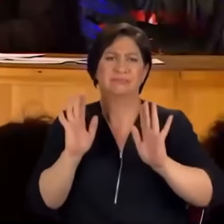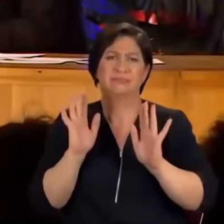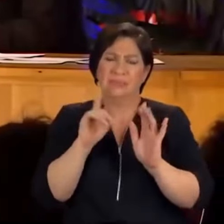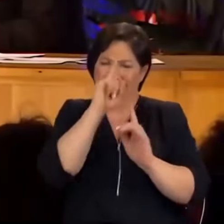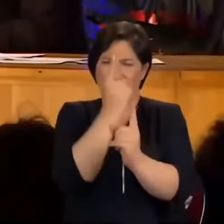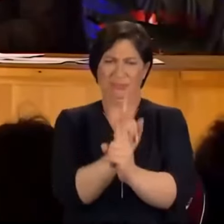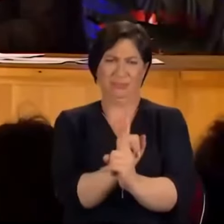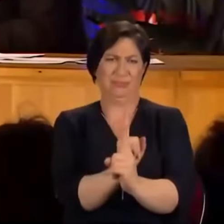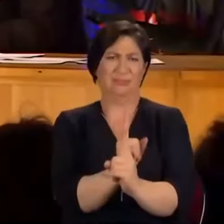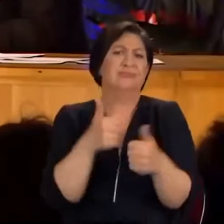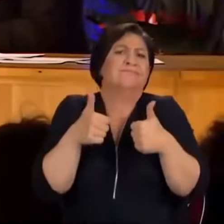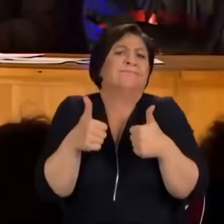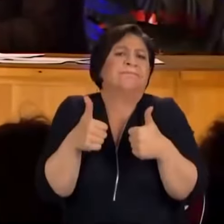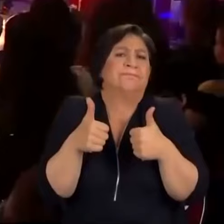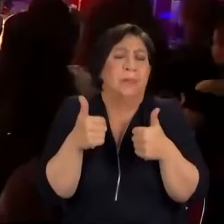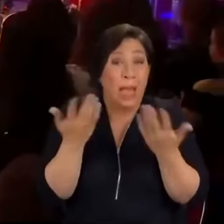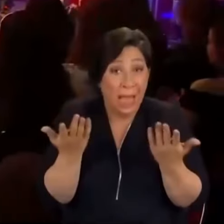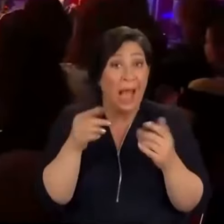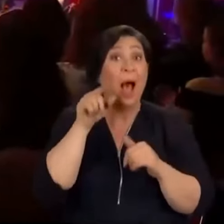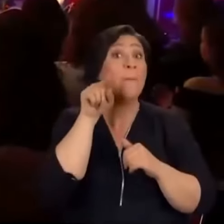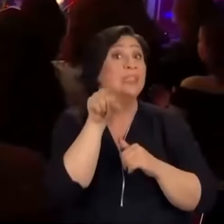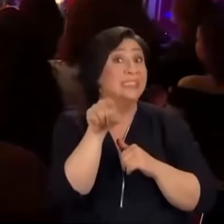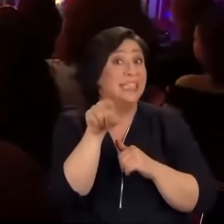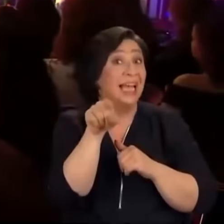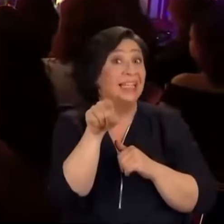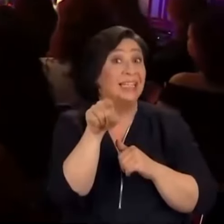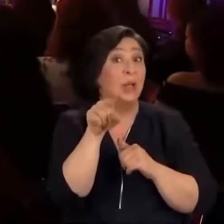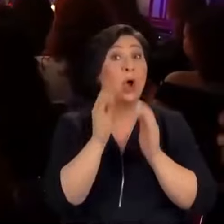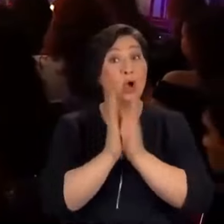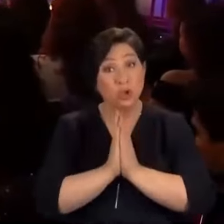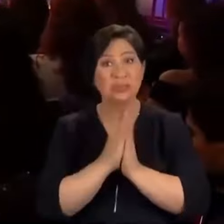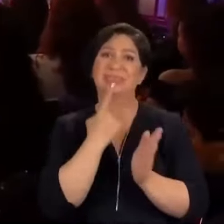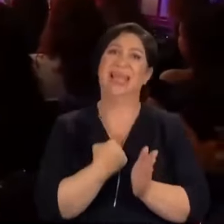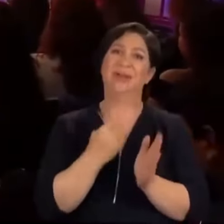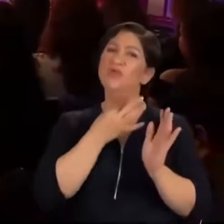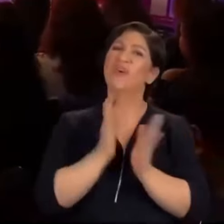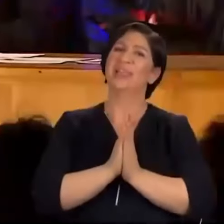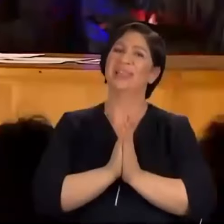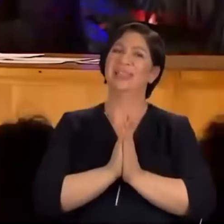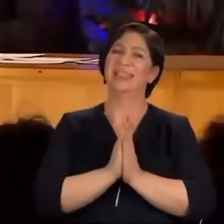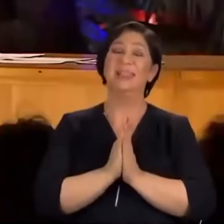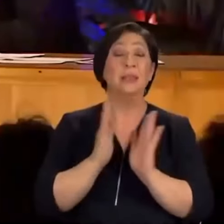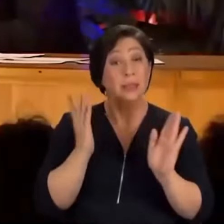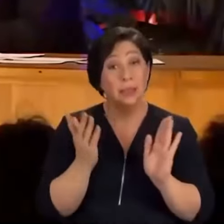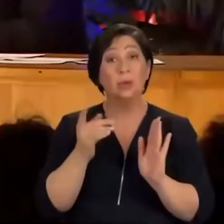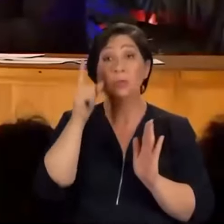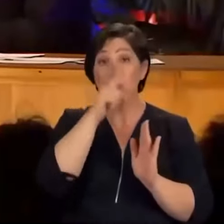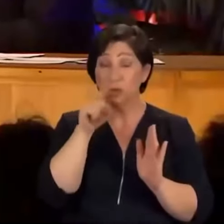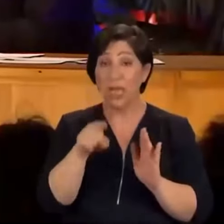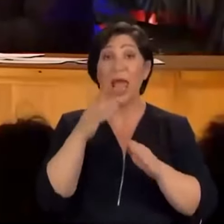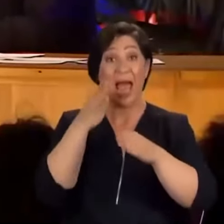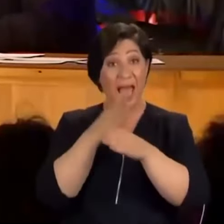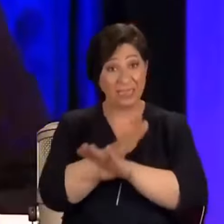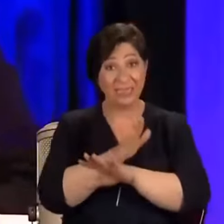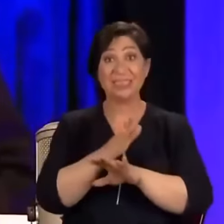erkek Biz bunu erkek erkeğe çözeriz Ama sen Eee özür dile şimdi Dolayısıyla